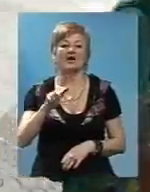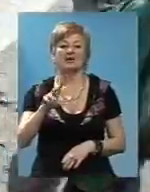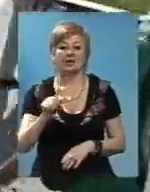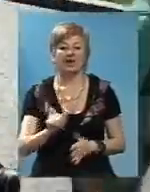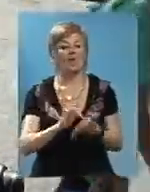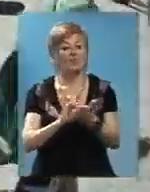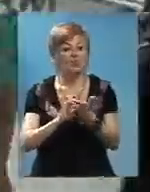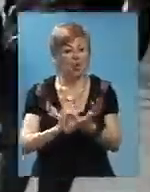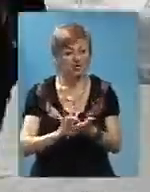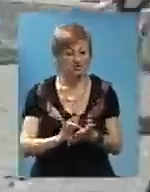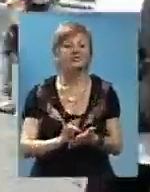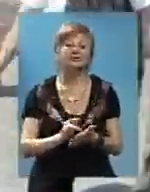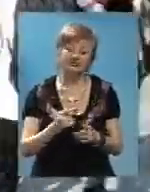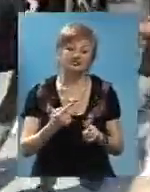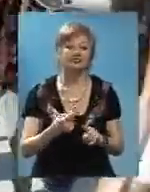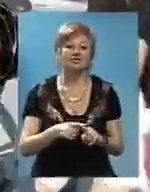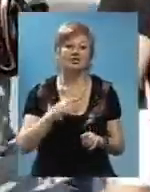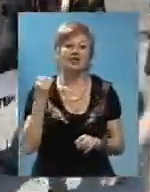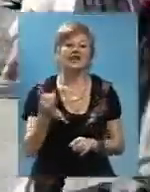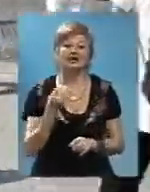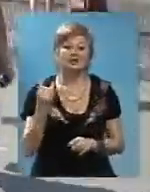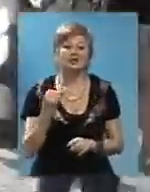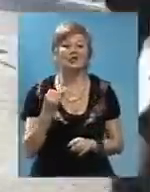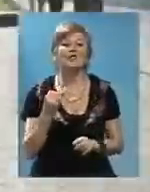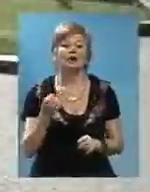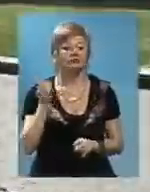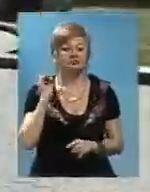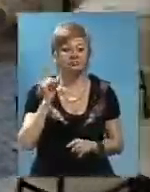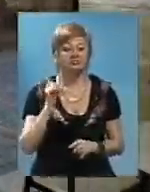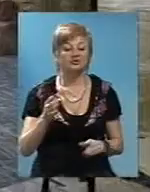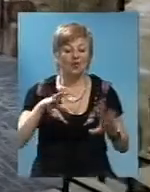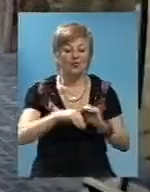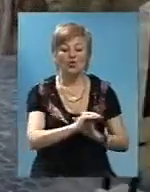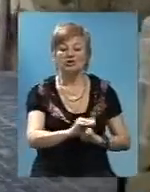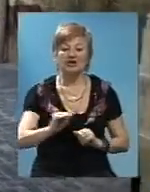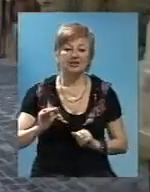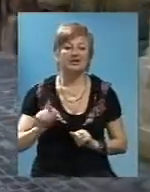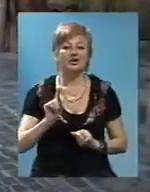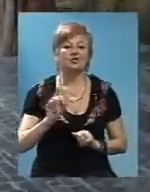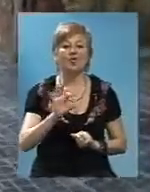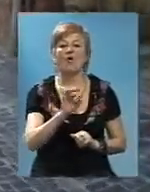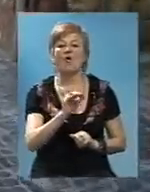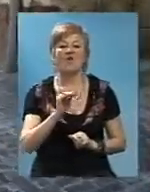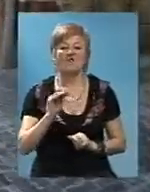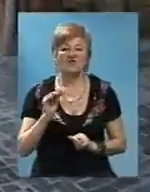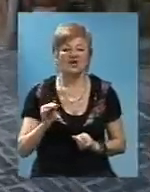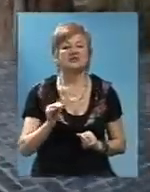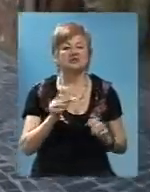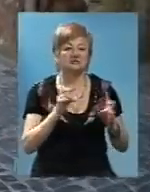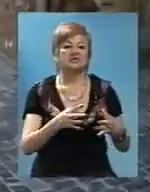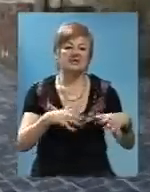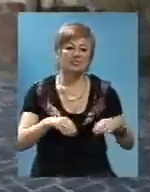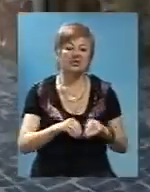подорожі Запоріжжя-Львів-Говерла виступив місцевий благодійний фонд. До групи увійшли діти, які належать до соціально вразливих категорій сімей. Це